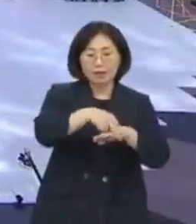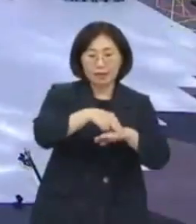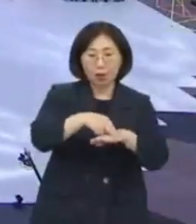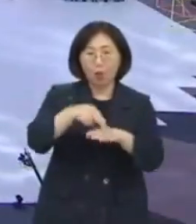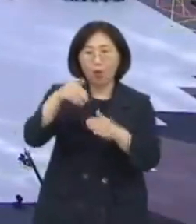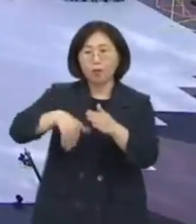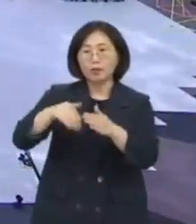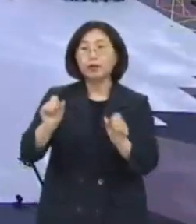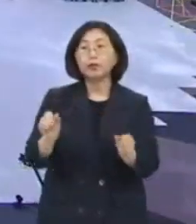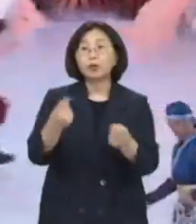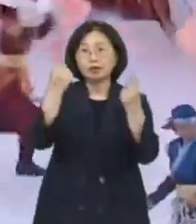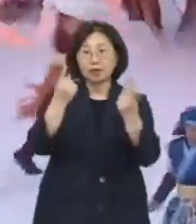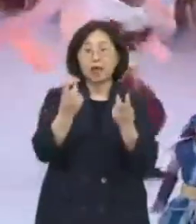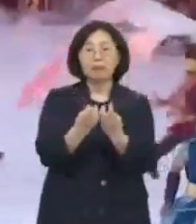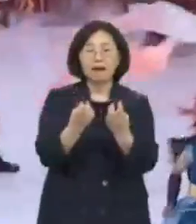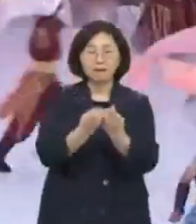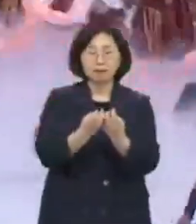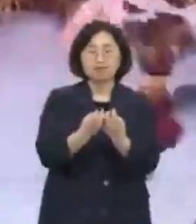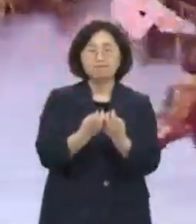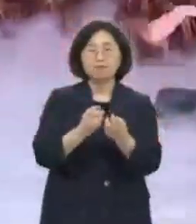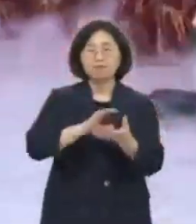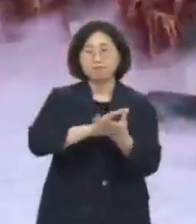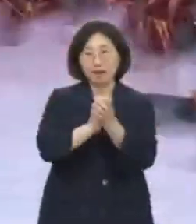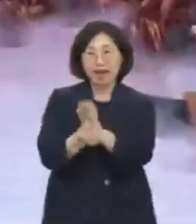입찰하는 방식으로 진행한다는 계획입니다